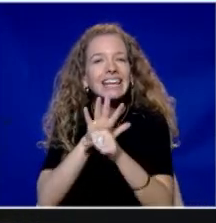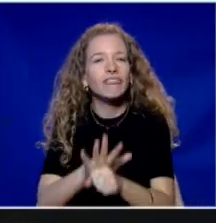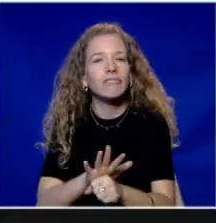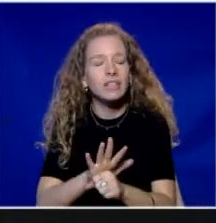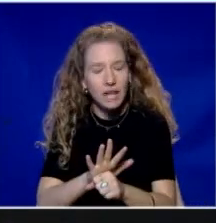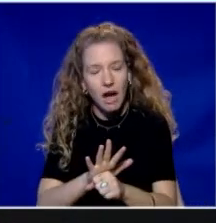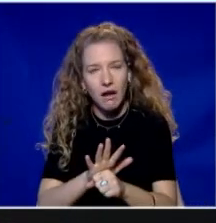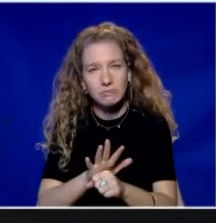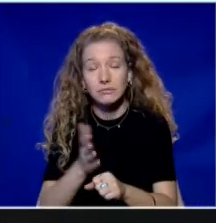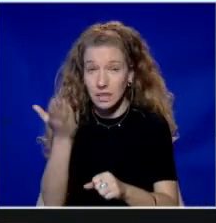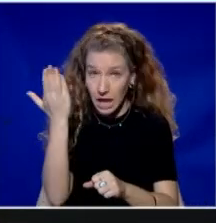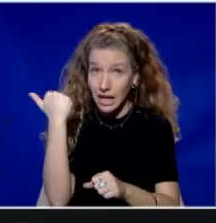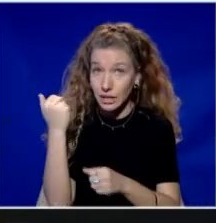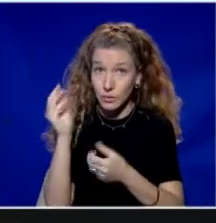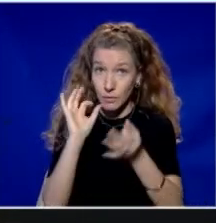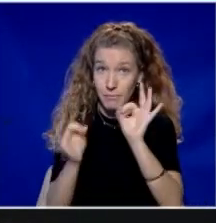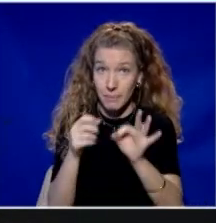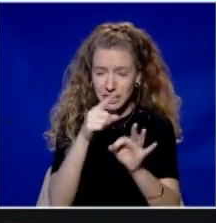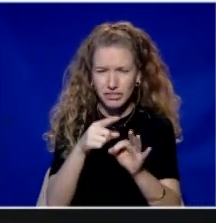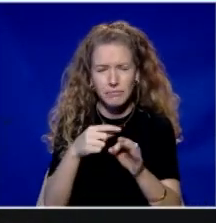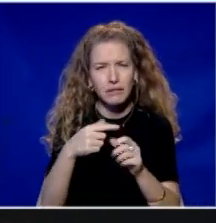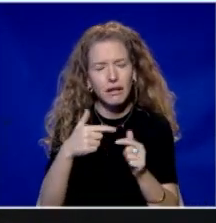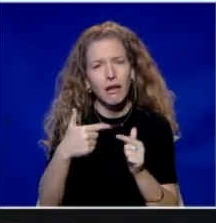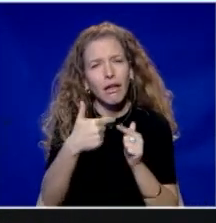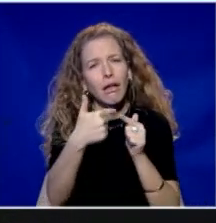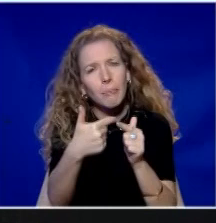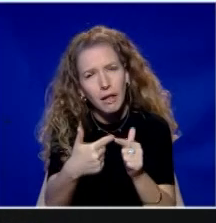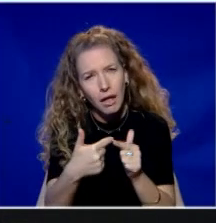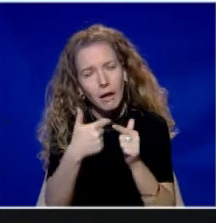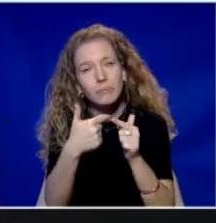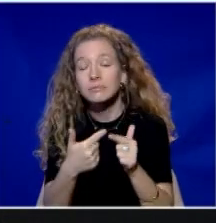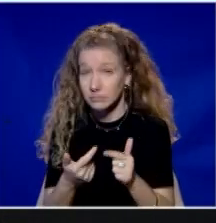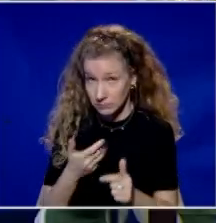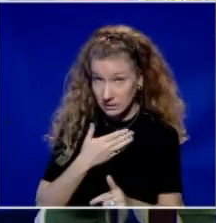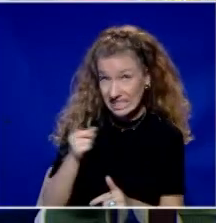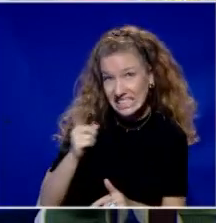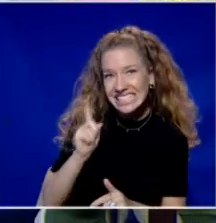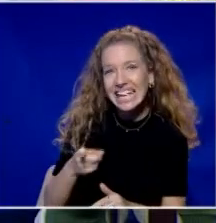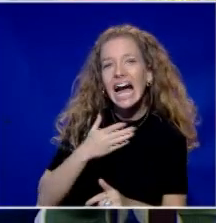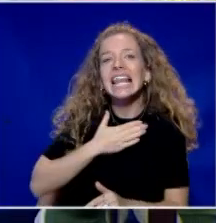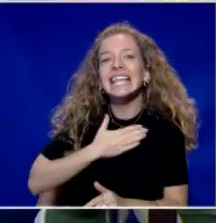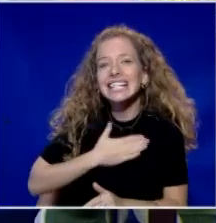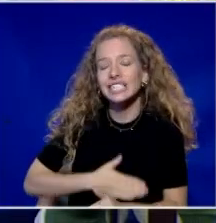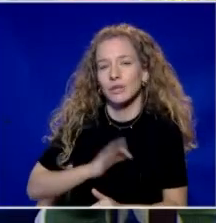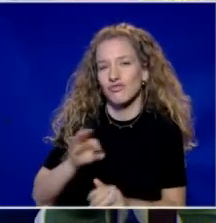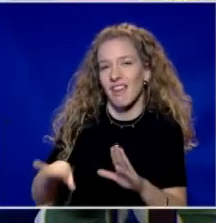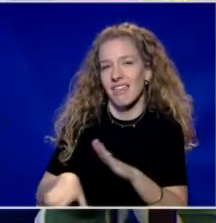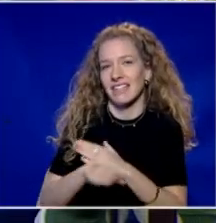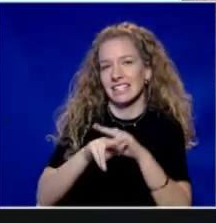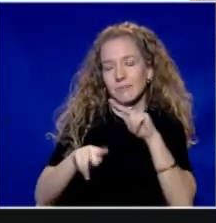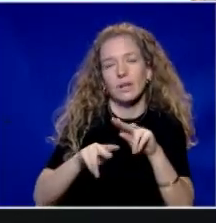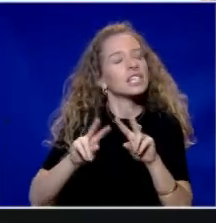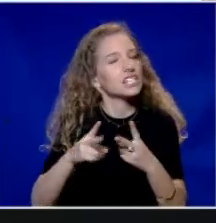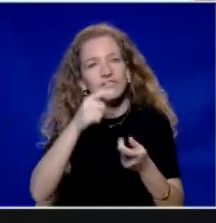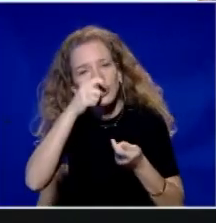בבתי משפט שהיא מצטרף אליי, מלחמות חוזרות ונשנות. היא צריכה לרצות להיכנס לטיפול. היא צריכה לרצות, כי אי אפשר